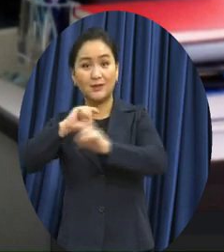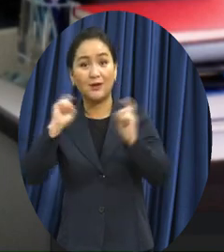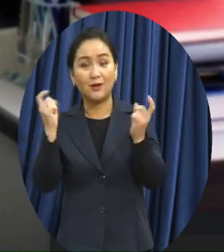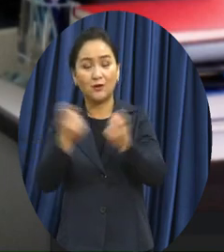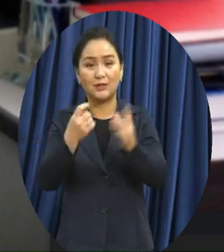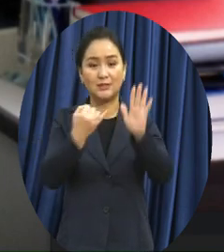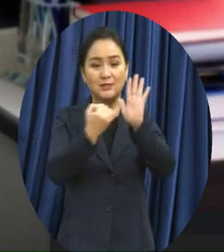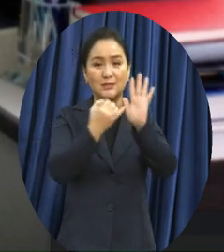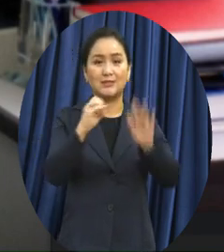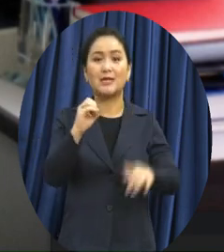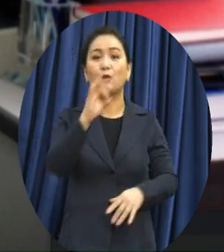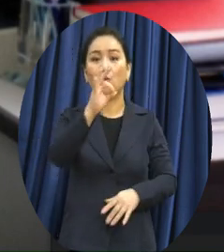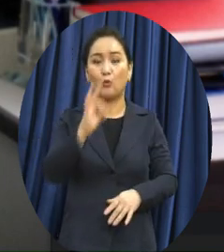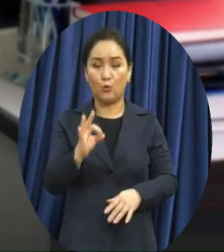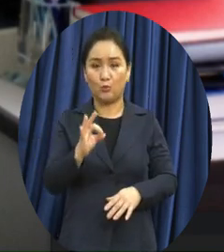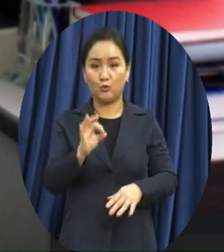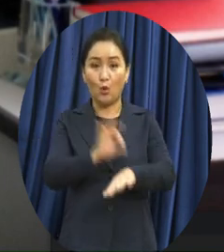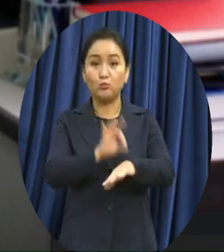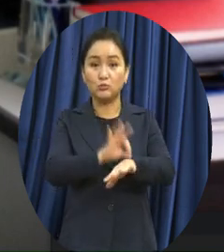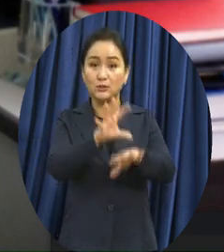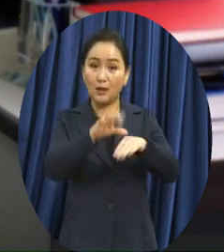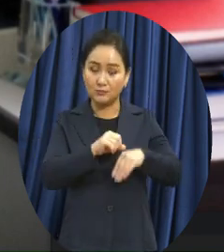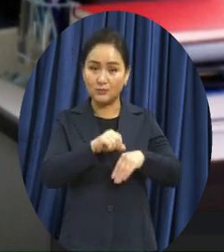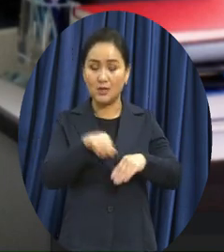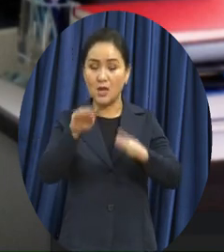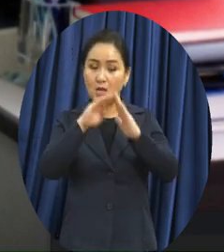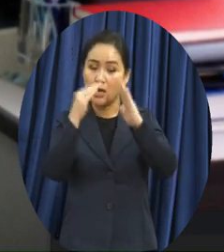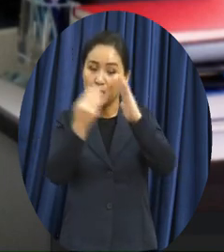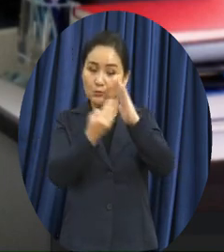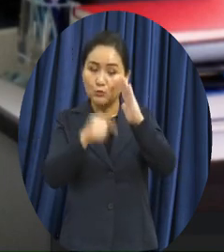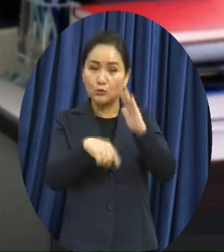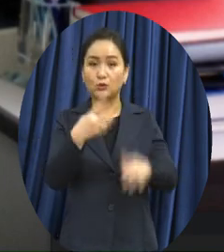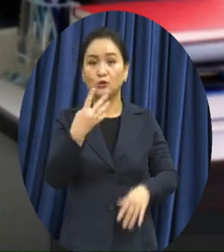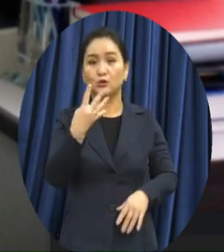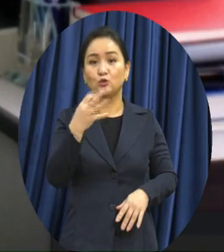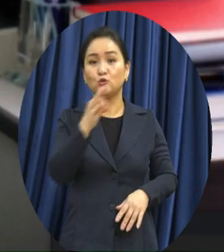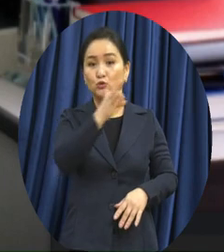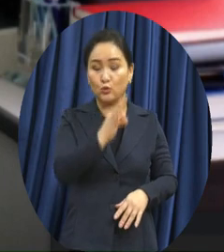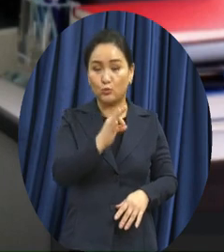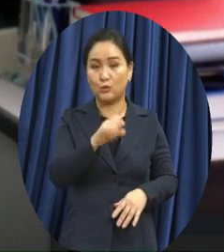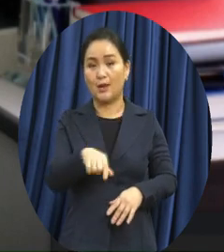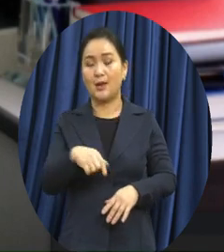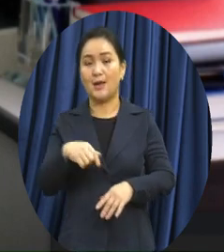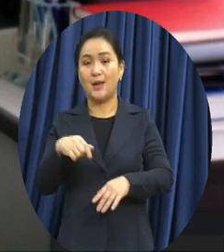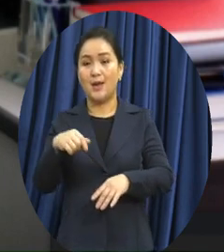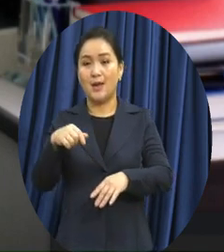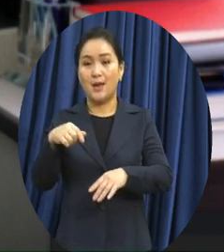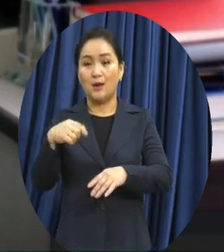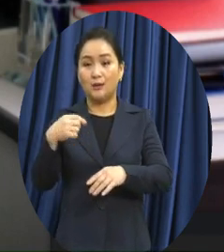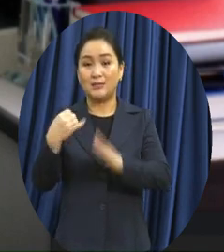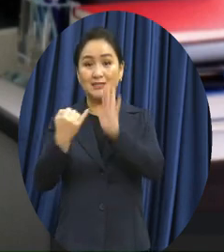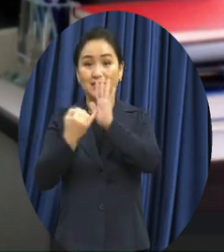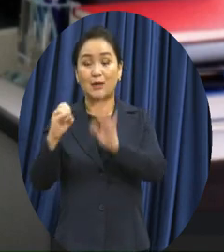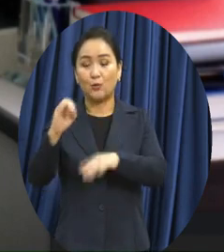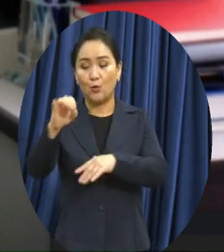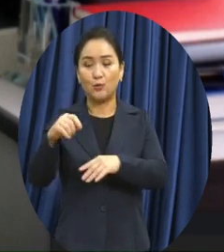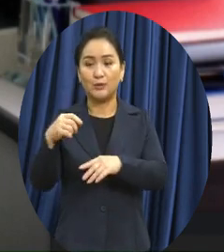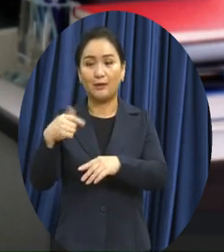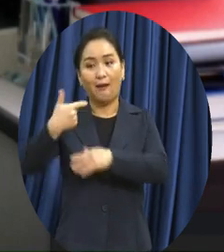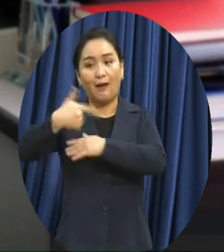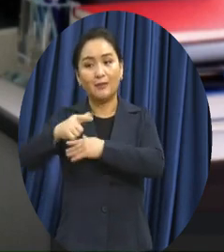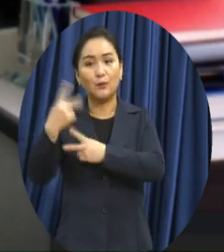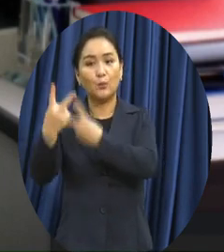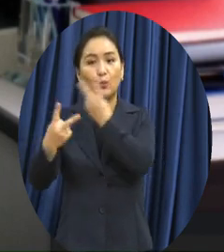халдварт өртсөн байна. Тэгэхээр гэр бүлийн хүрээнд халдварт 40% нь өртгөж 60% нь бол одоо үйл ажиллагаа, гадны үйл